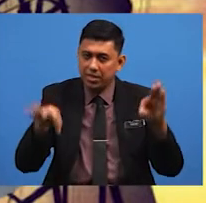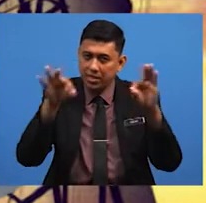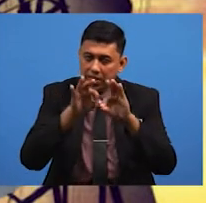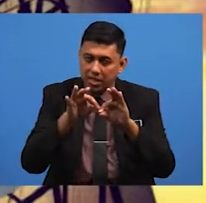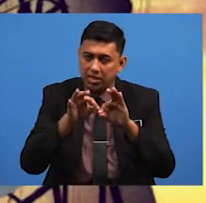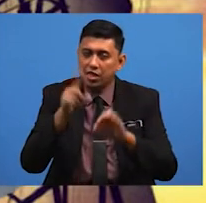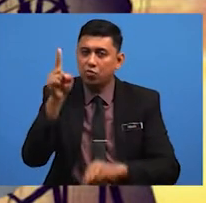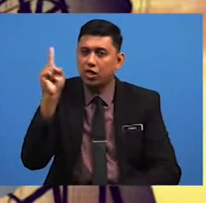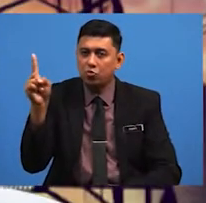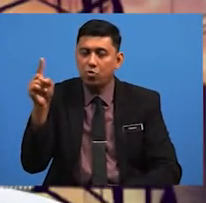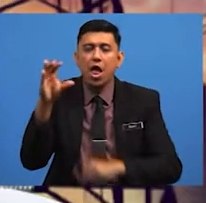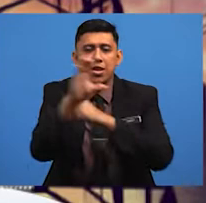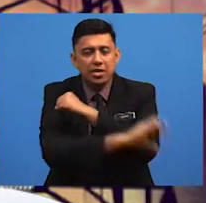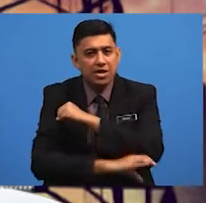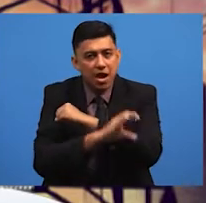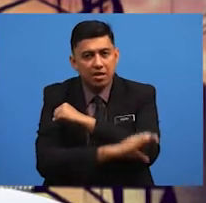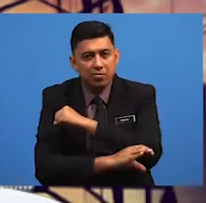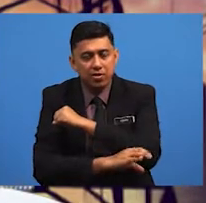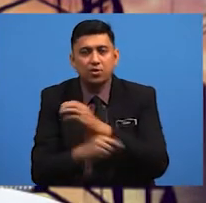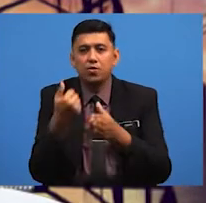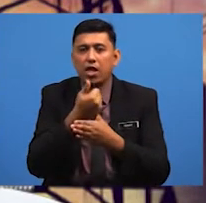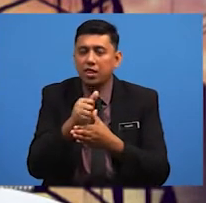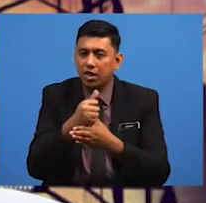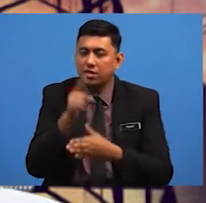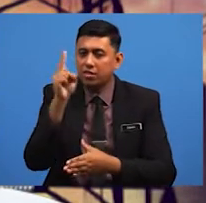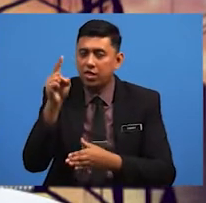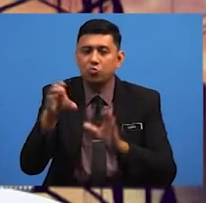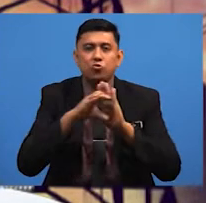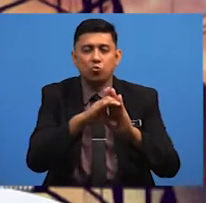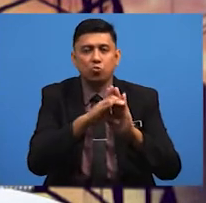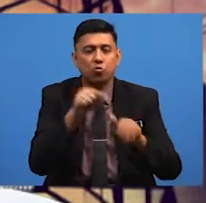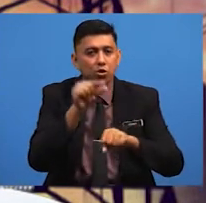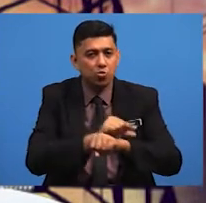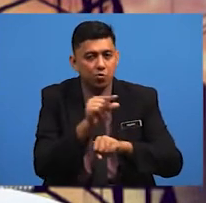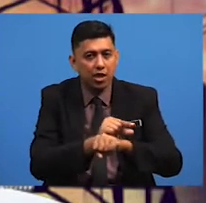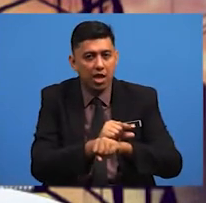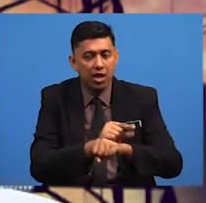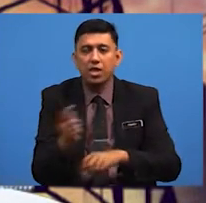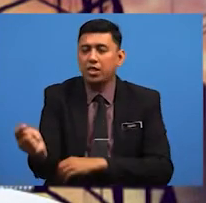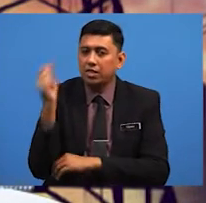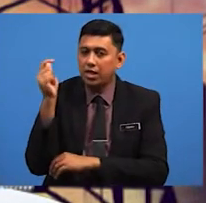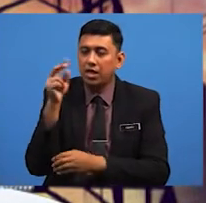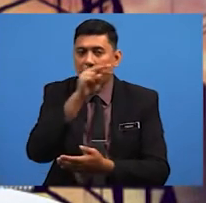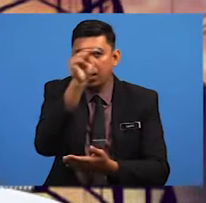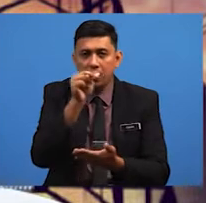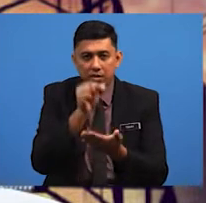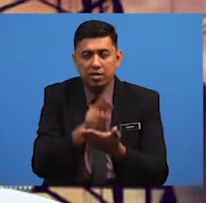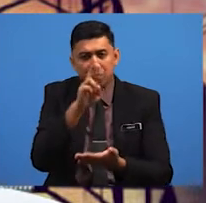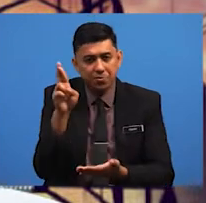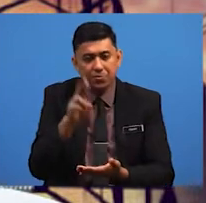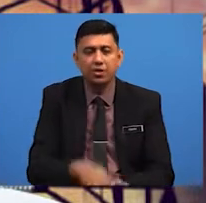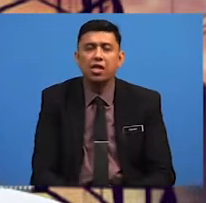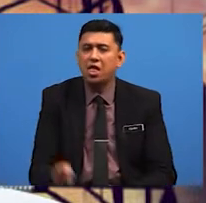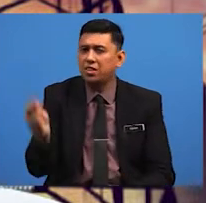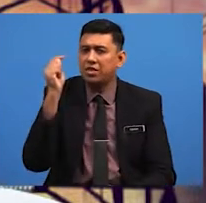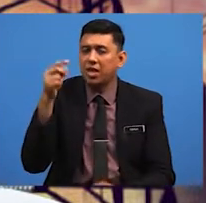sesebuah negara antara satu contoh kegunaan tenaga nuklir adalah menghasilkan